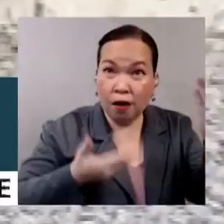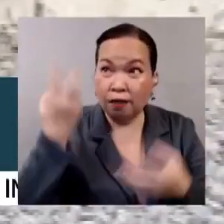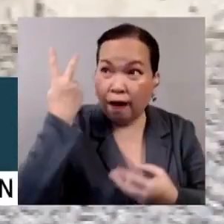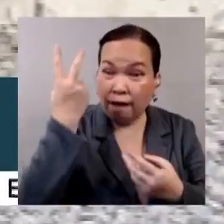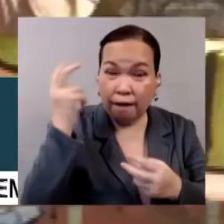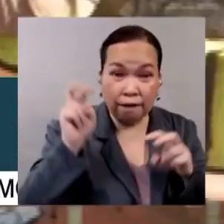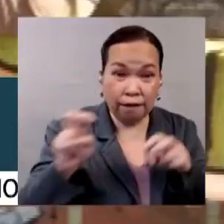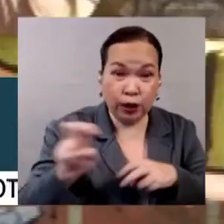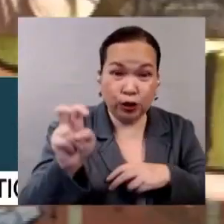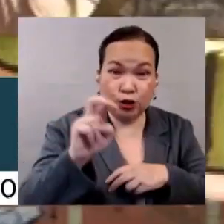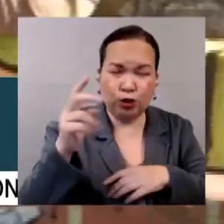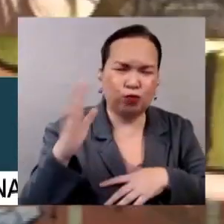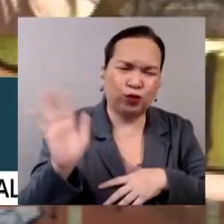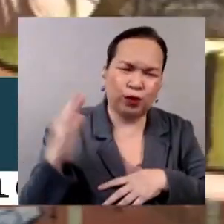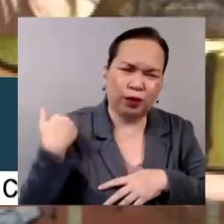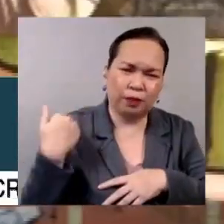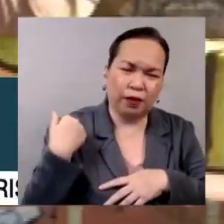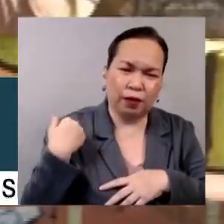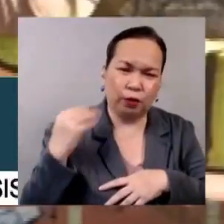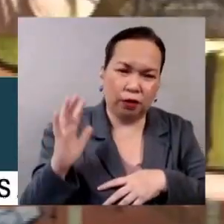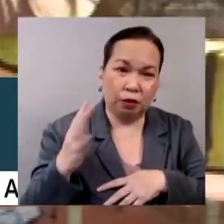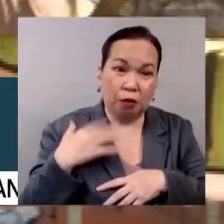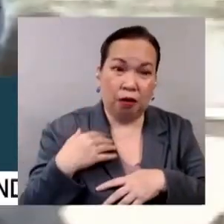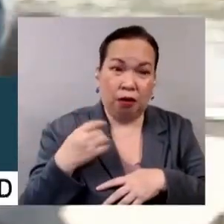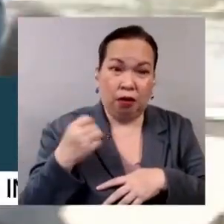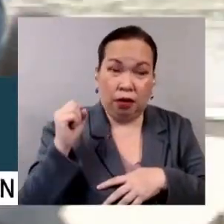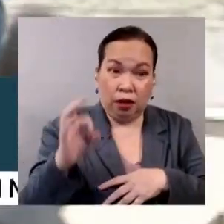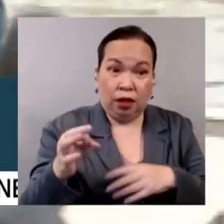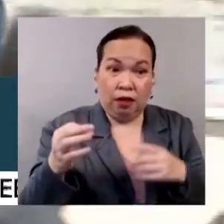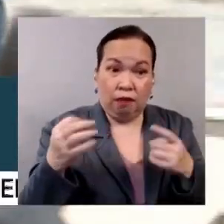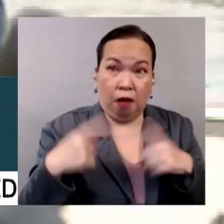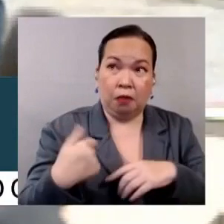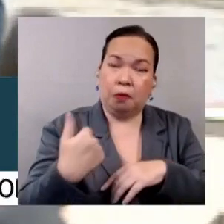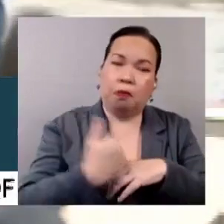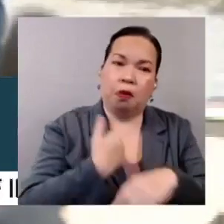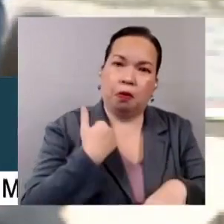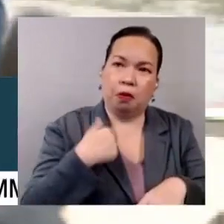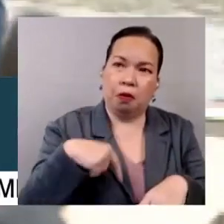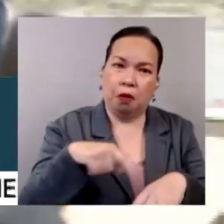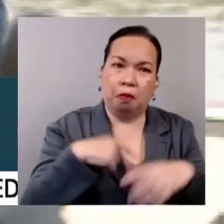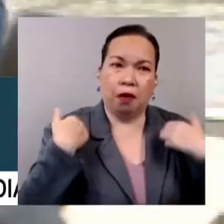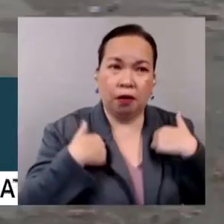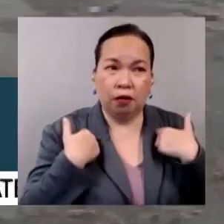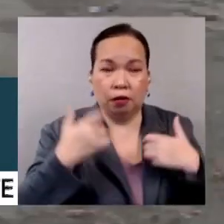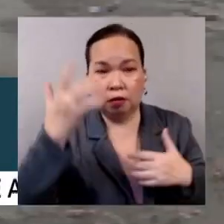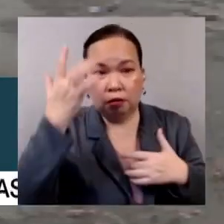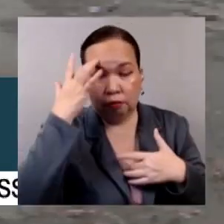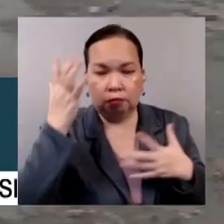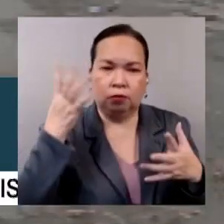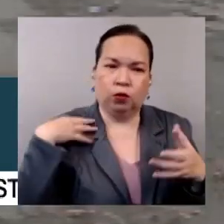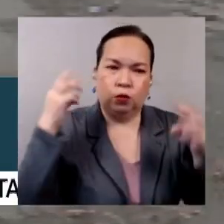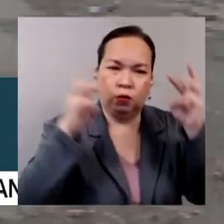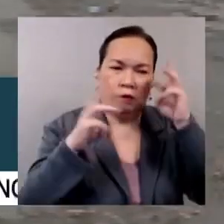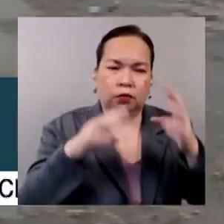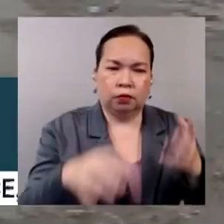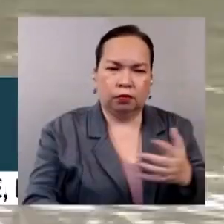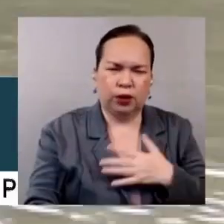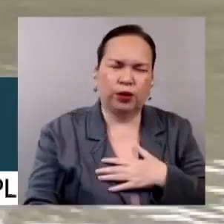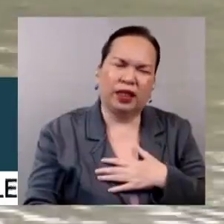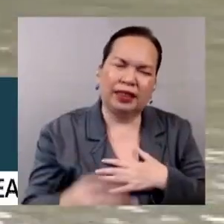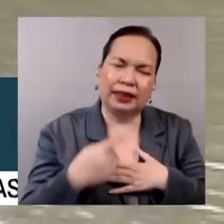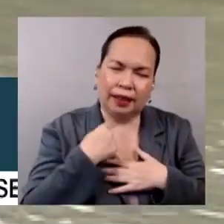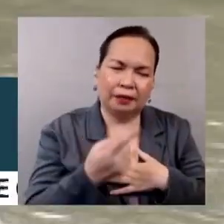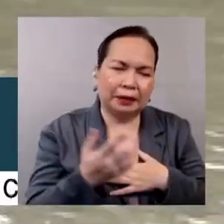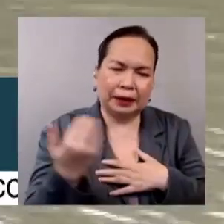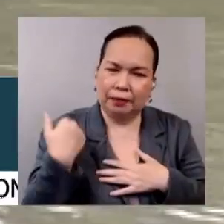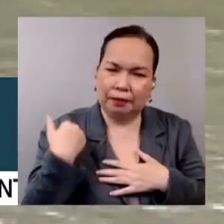Kasi papano? Baka mamaya, sa tayo, maligo sila. Magka-problema naman kami. Kaya hindi kami